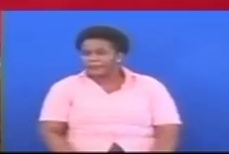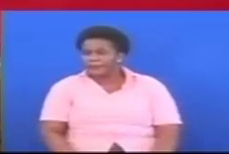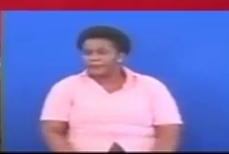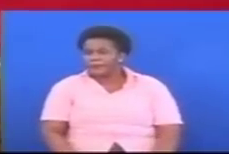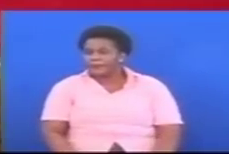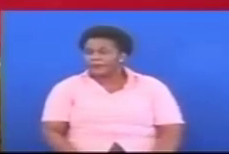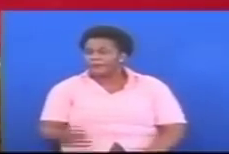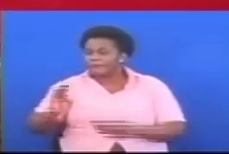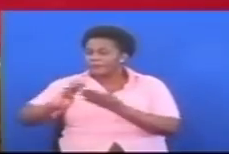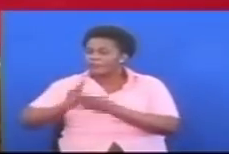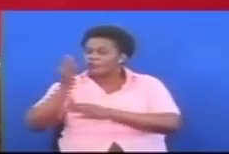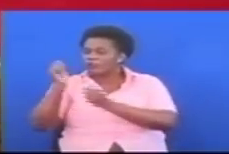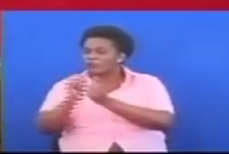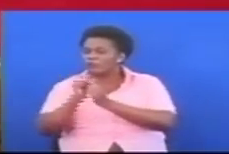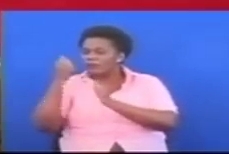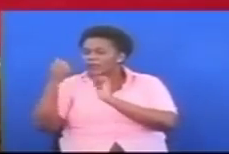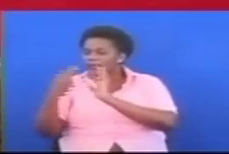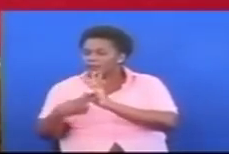na shilingi bilioni 17